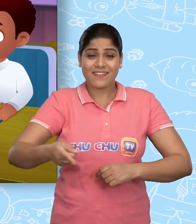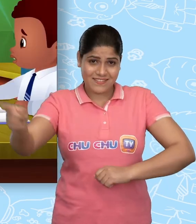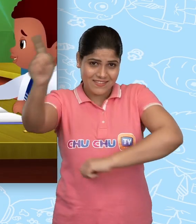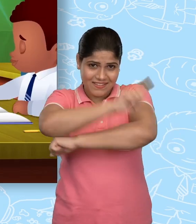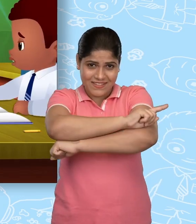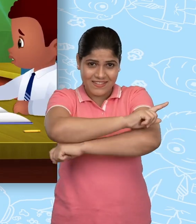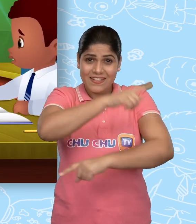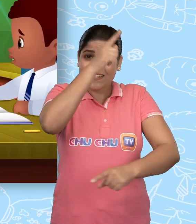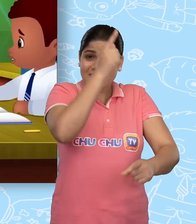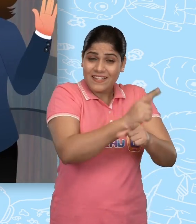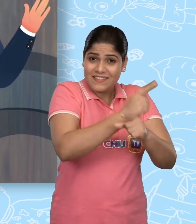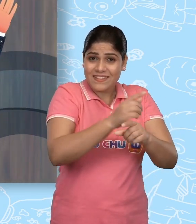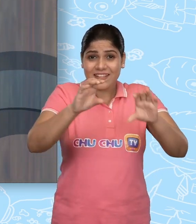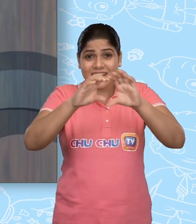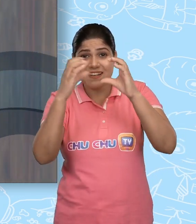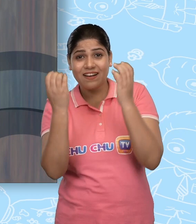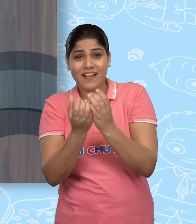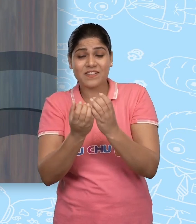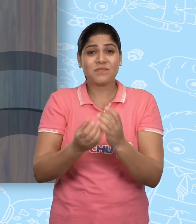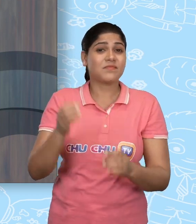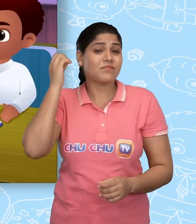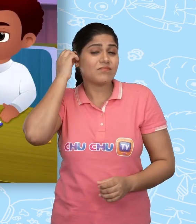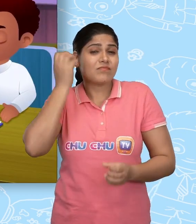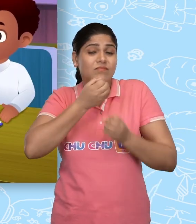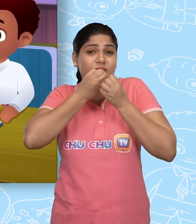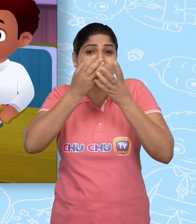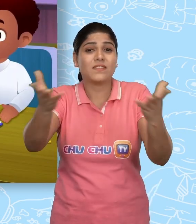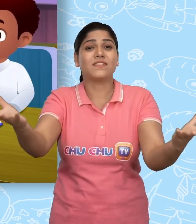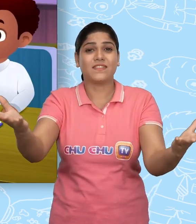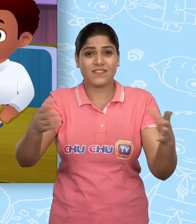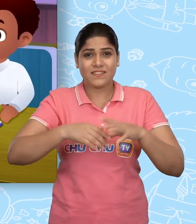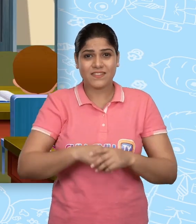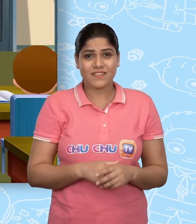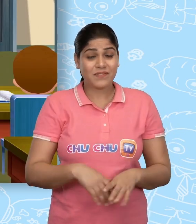अगले दिन मिस डोरोथी ने क्लास में एक घोषणा की।